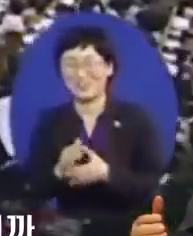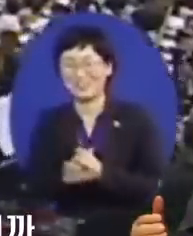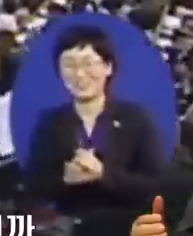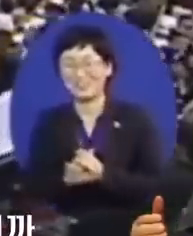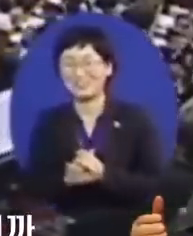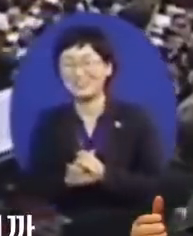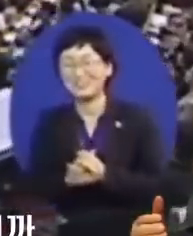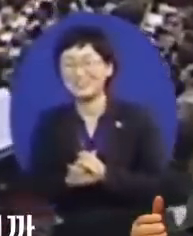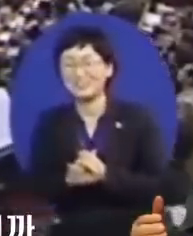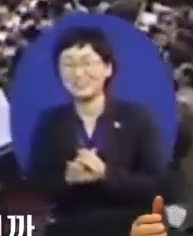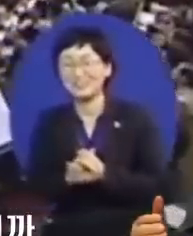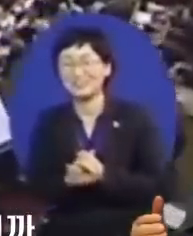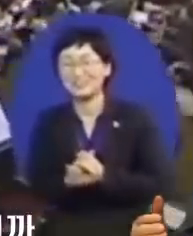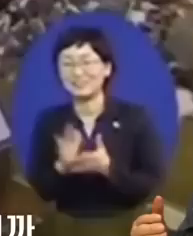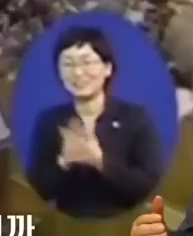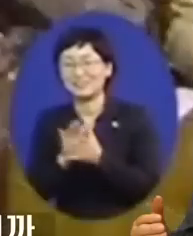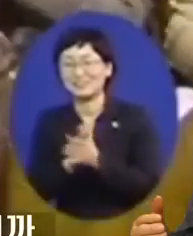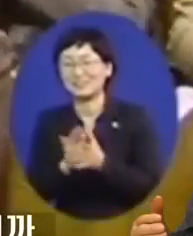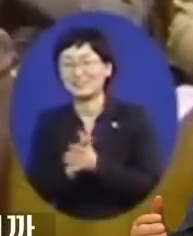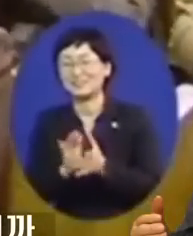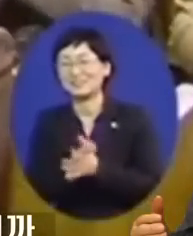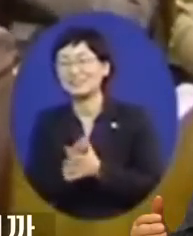수 있으니까.